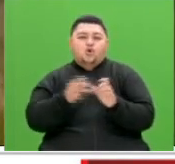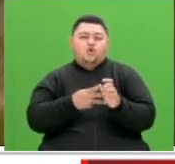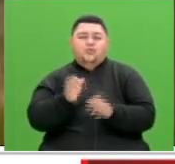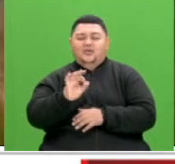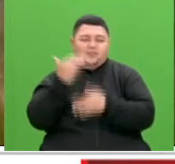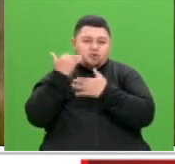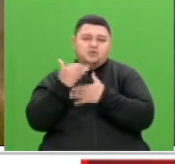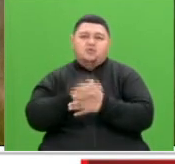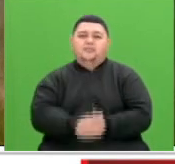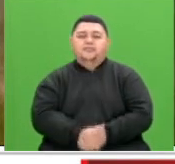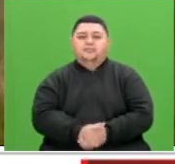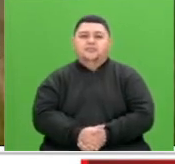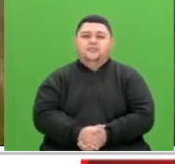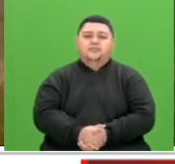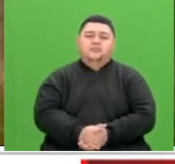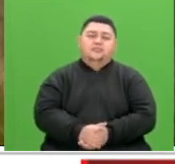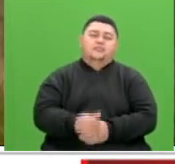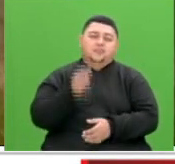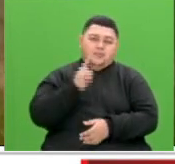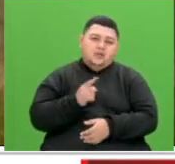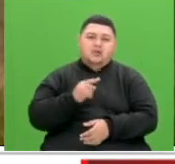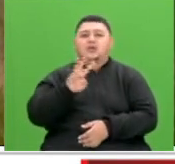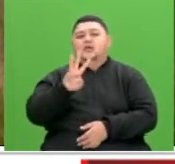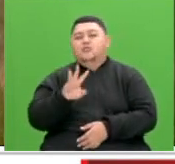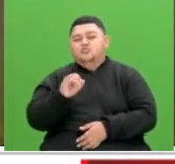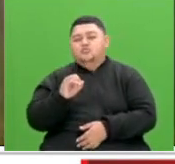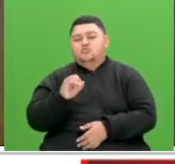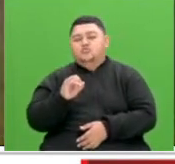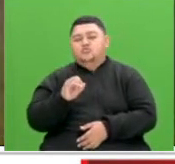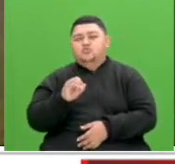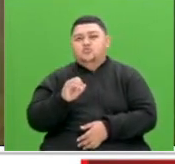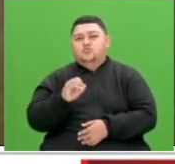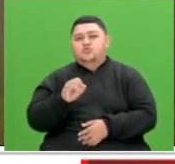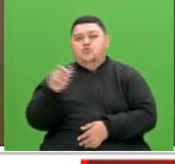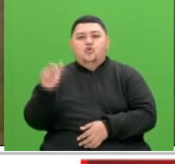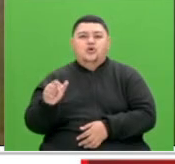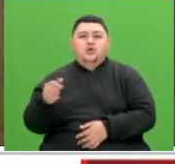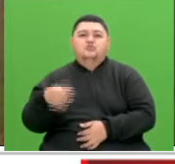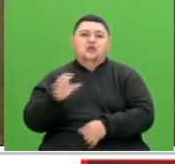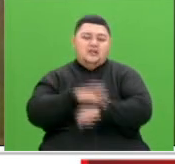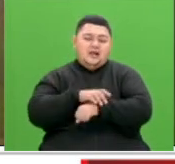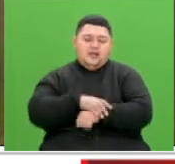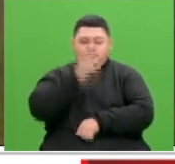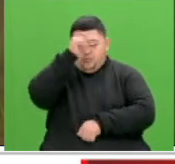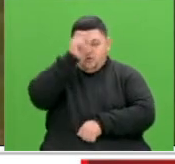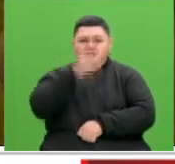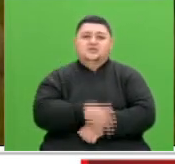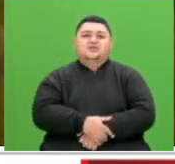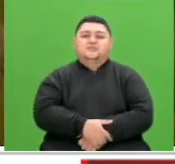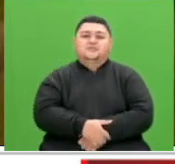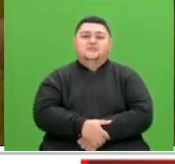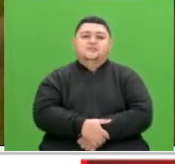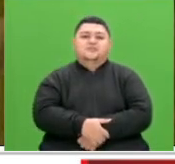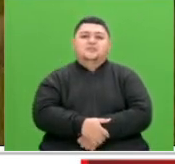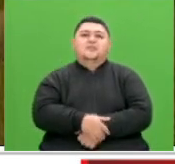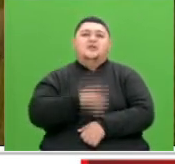jawab. Akibatnya ada lebih kurang 30 orang sudah diamankan oleh Polda Sumsel akibat